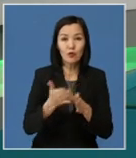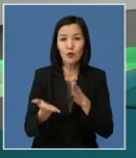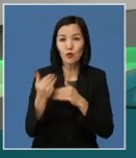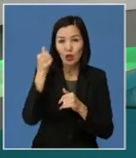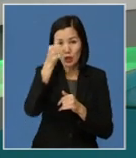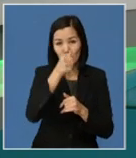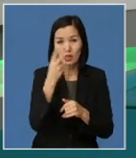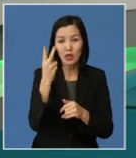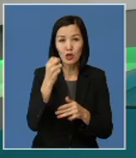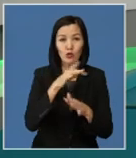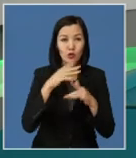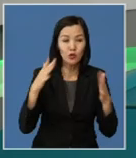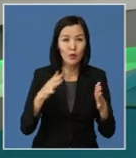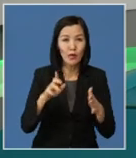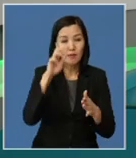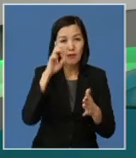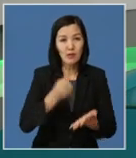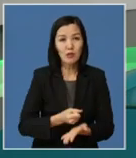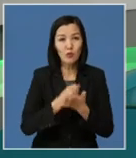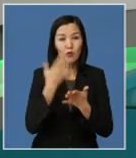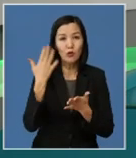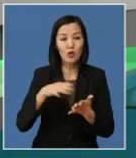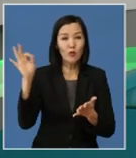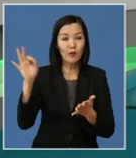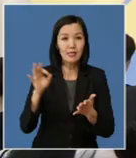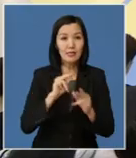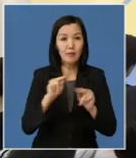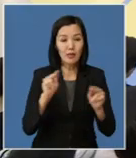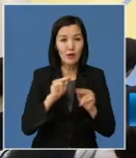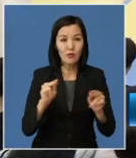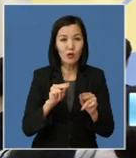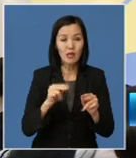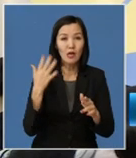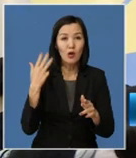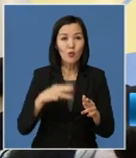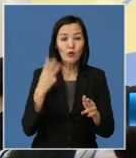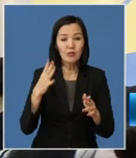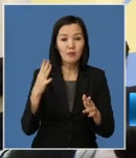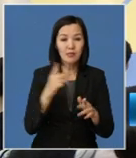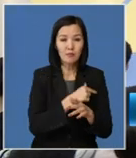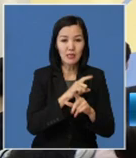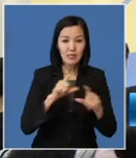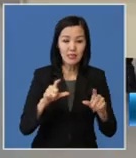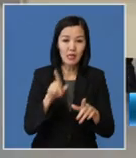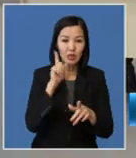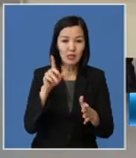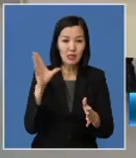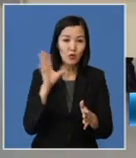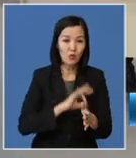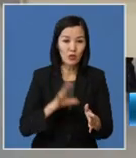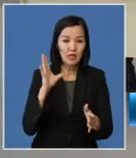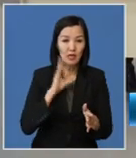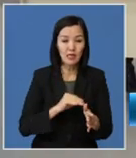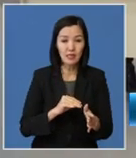200-ге көп. Мемлекеттік қолдаудың 50% педагогикалық, 35% медициналық білімі бар жастар қолдан алады. Қалғаны агроөнеркәсіп